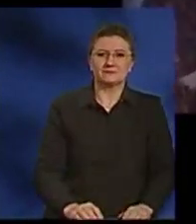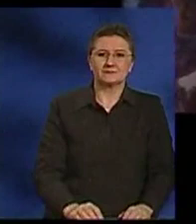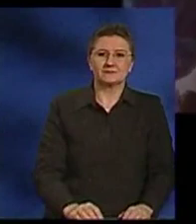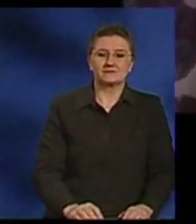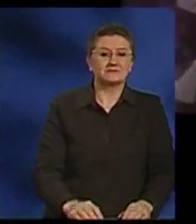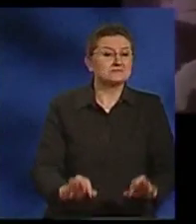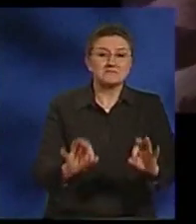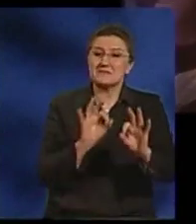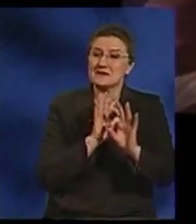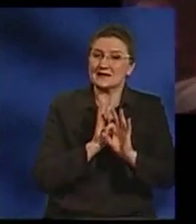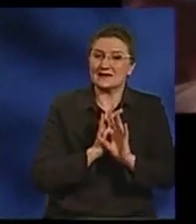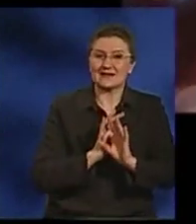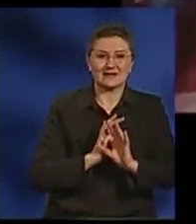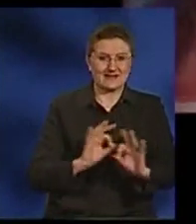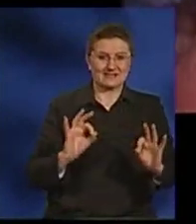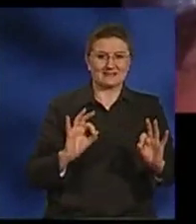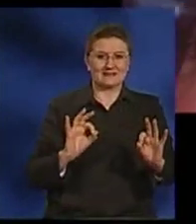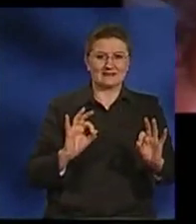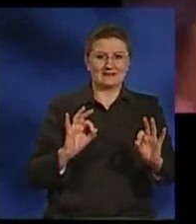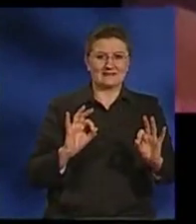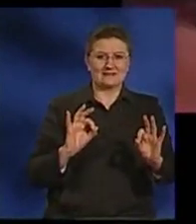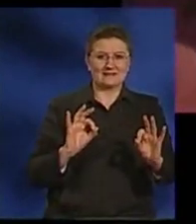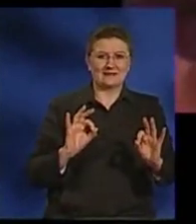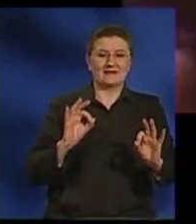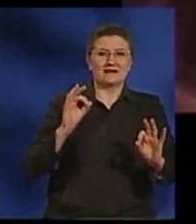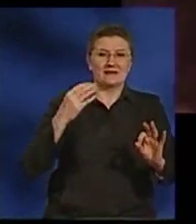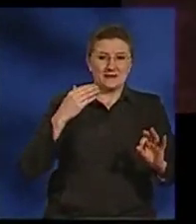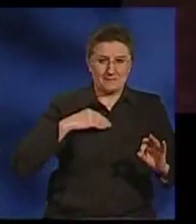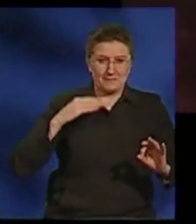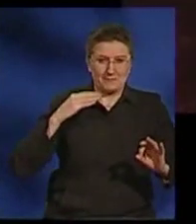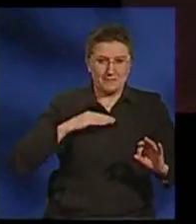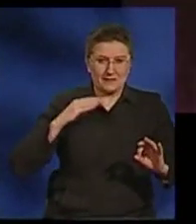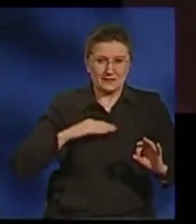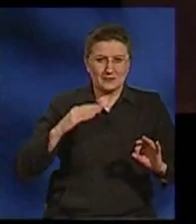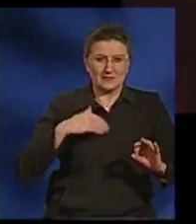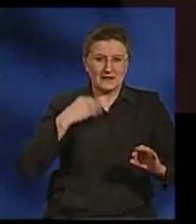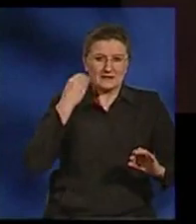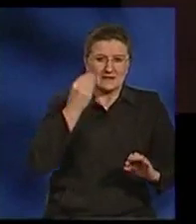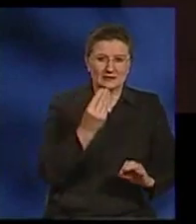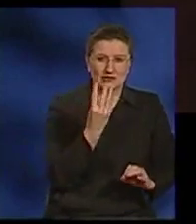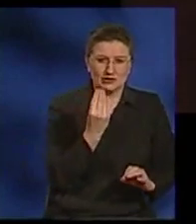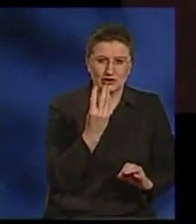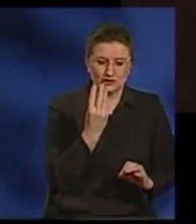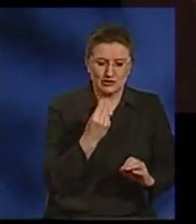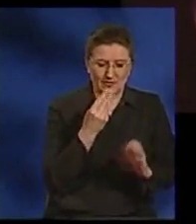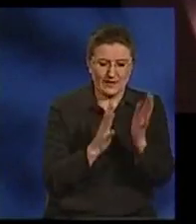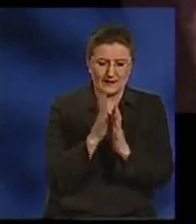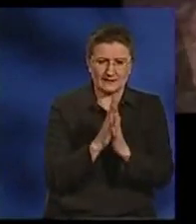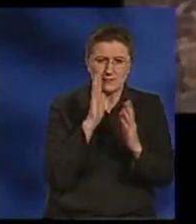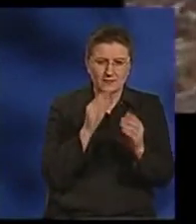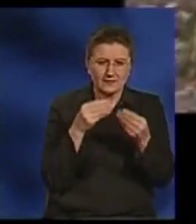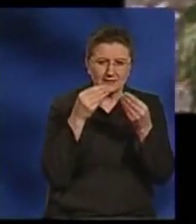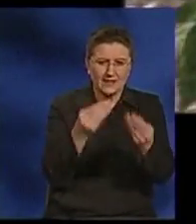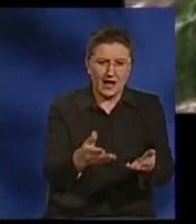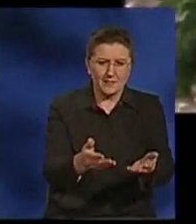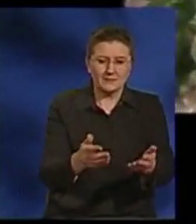Прекрасно. Превосходно. Вот тогда я и появлюсь, чтобы дядя им еще этого корня. Ха